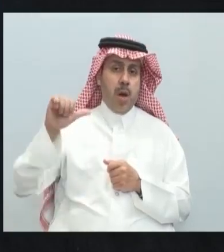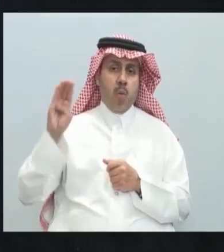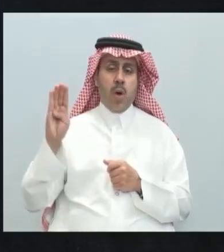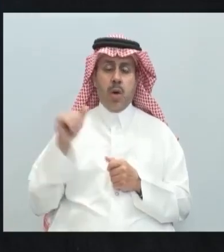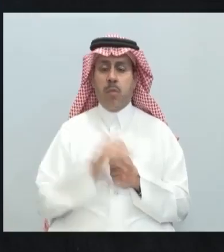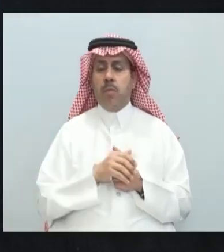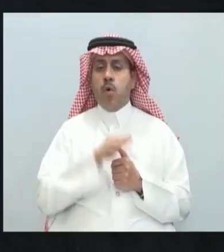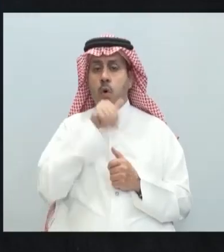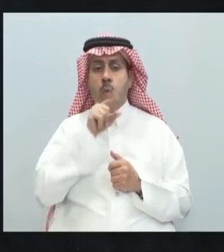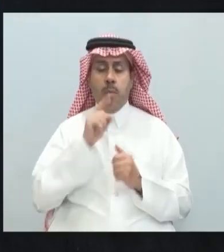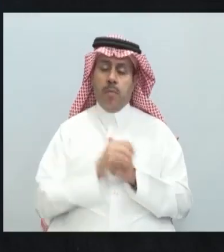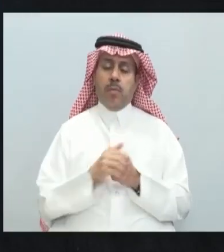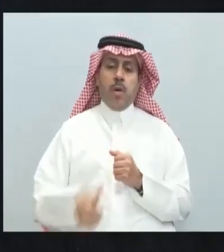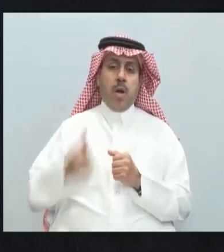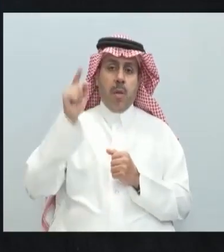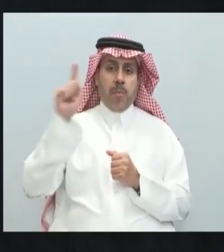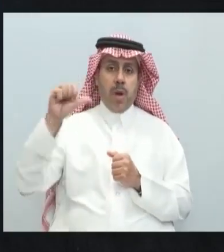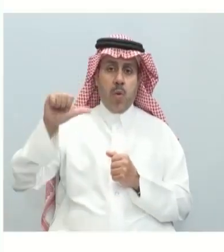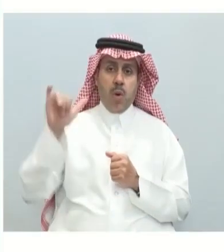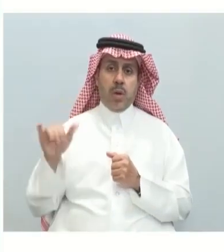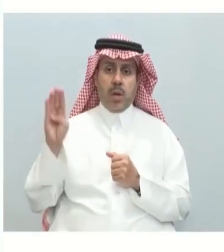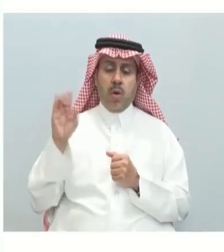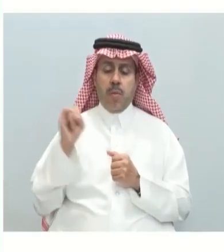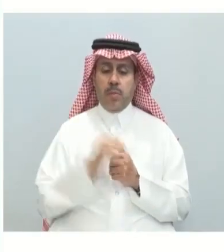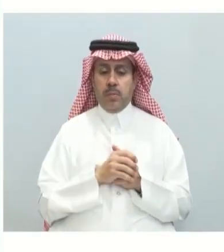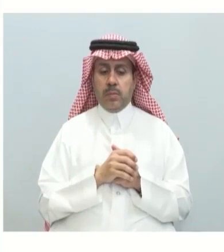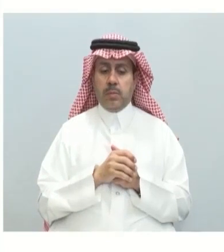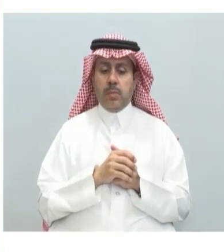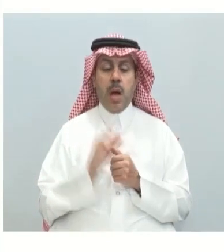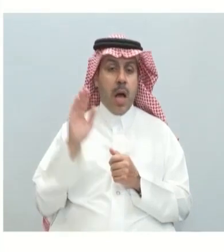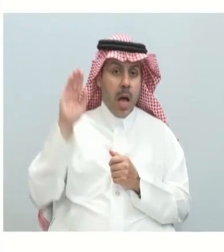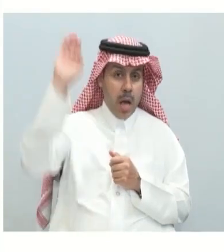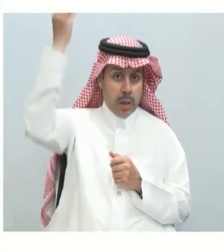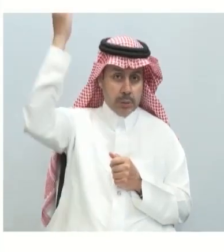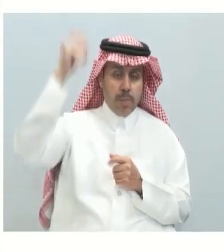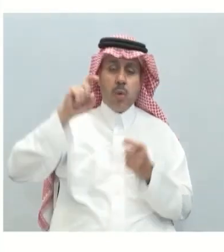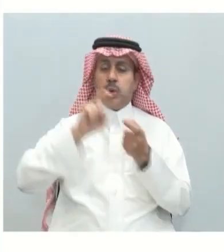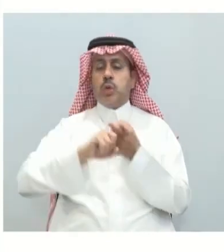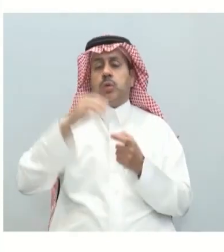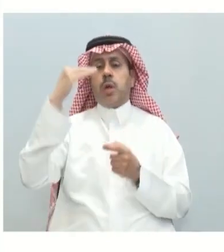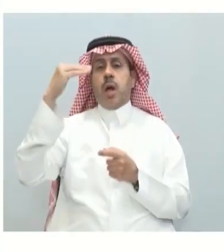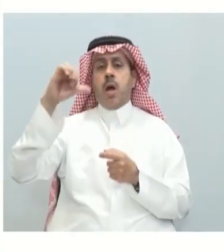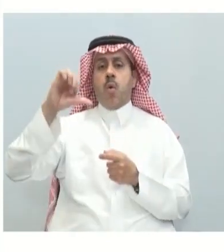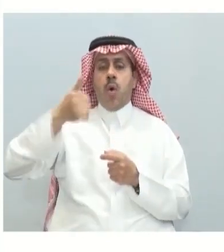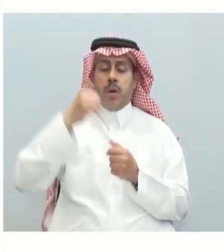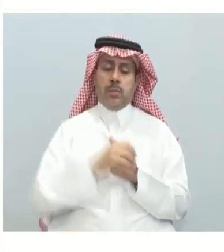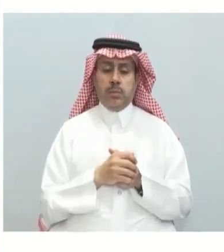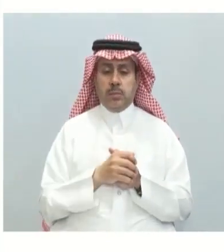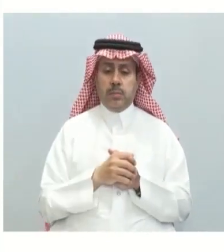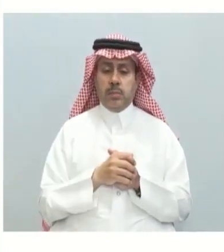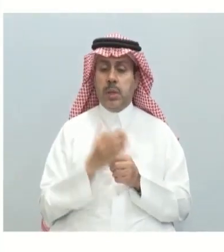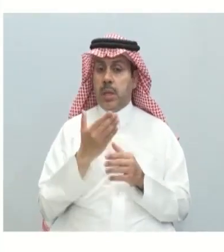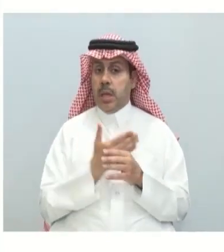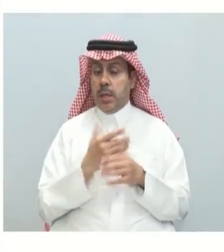ما المراد بهذه الكلمه احسنتم والامر واضح هما ادم وحواء لان